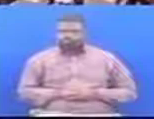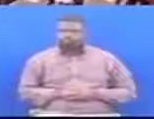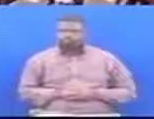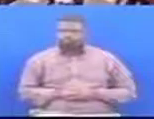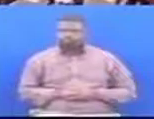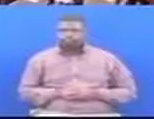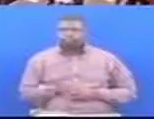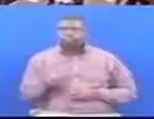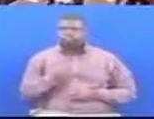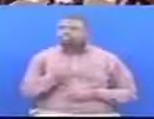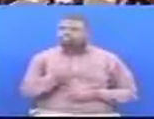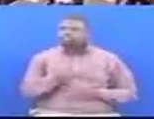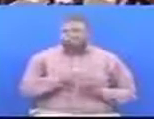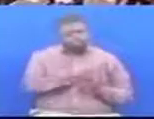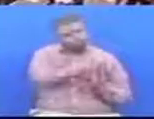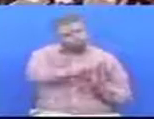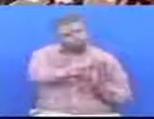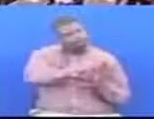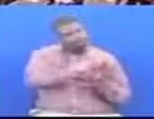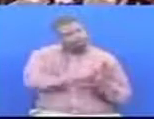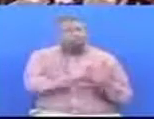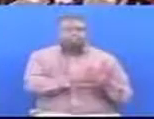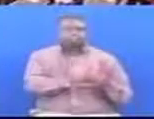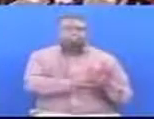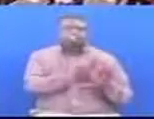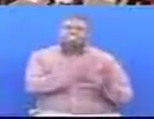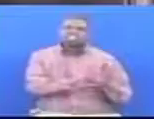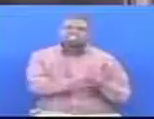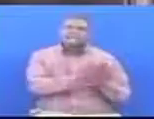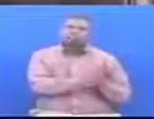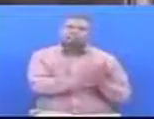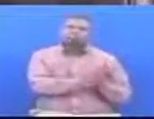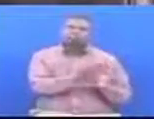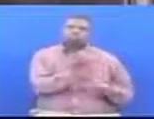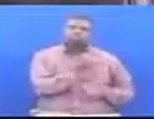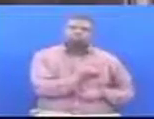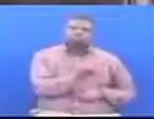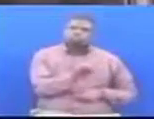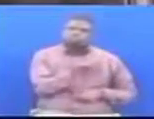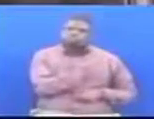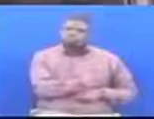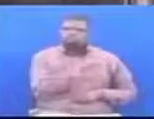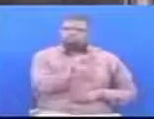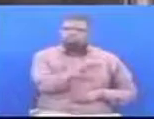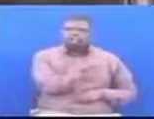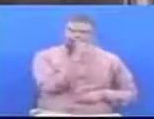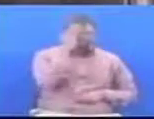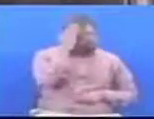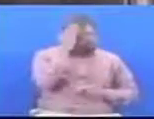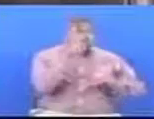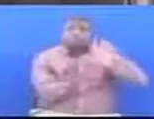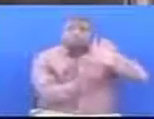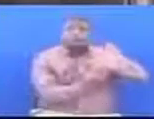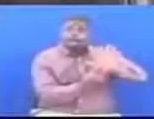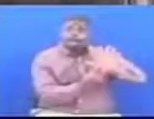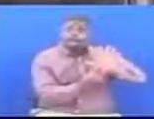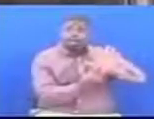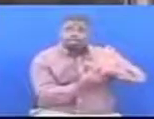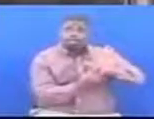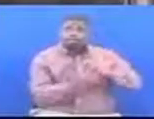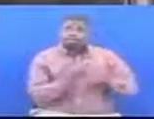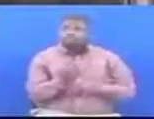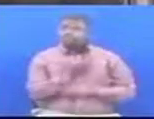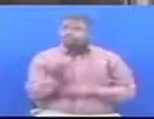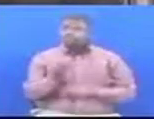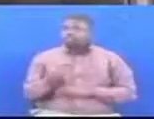Mheshimiwa Mzindakaya ameshaandika vitabu katika maisha yake, kimoja ni Joka la Vichwa Saba na